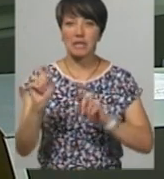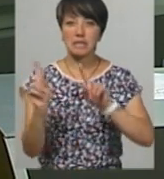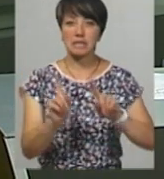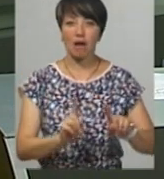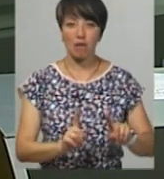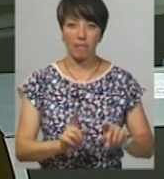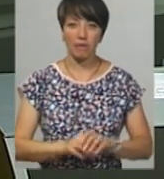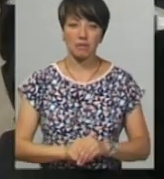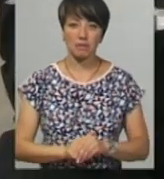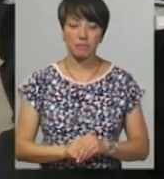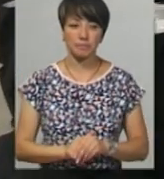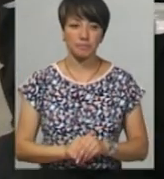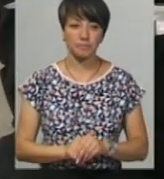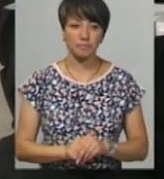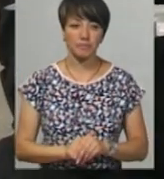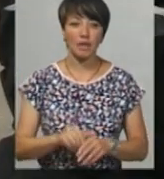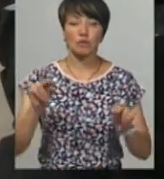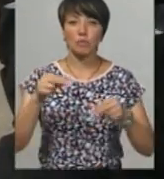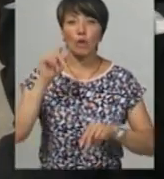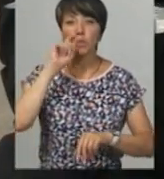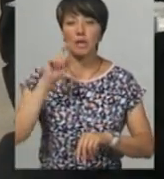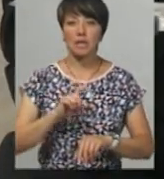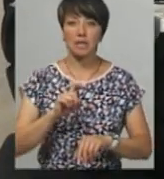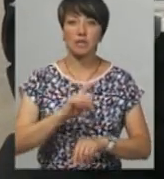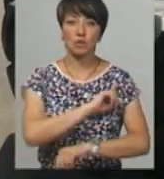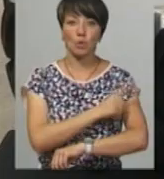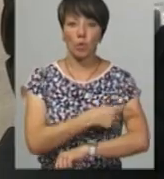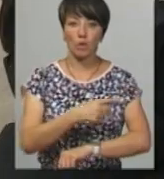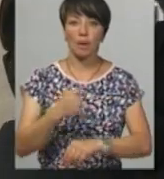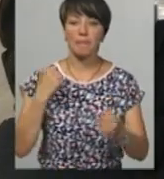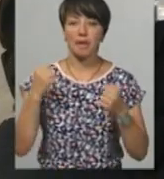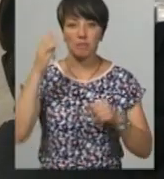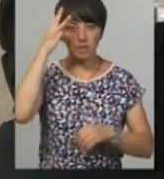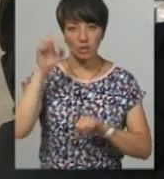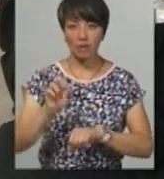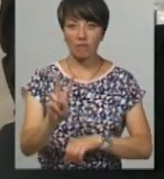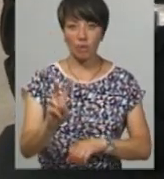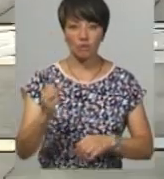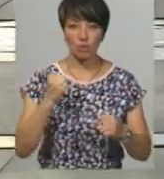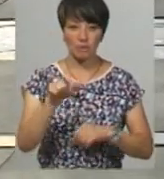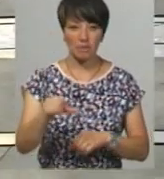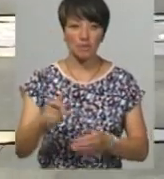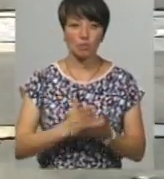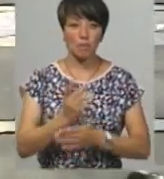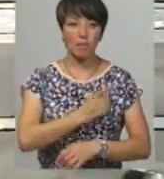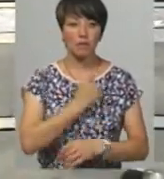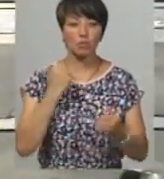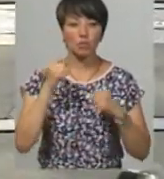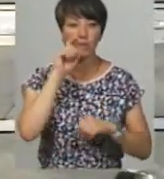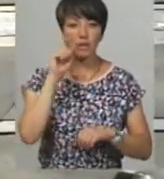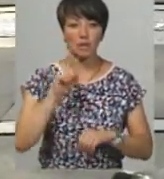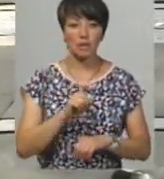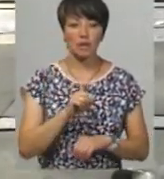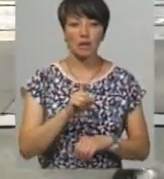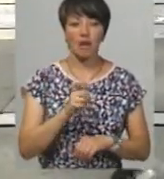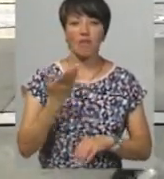Закарпаття. У чемпіонаті України зі стронгмену Хмельниччину захищали двоє спортсменів. Заслужений майстер спорту України з